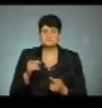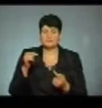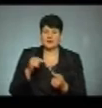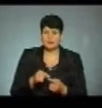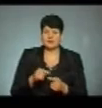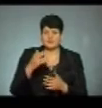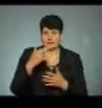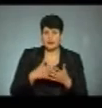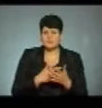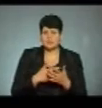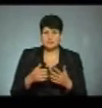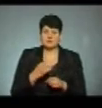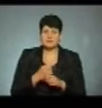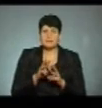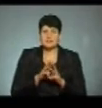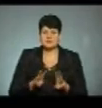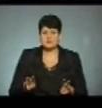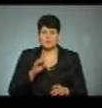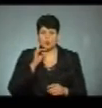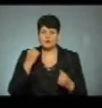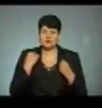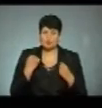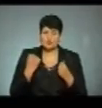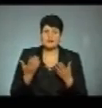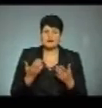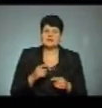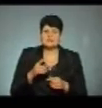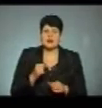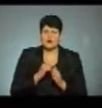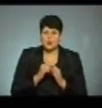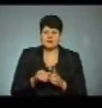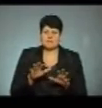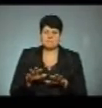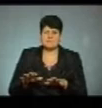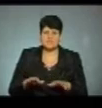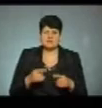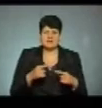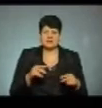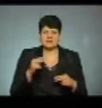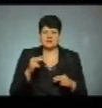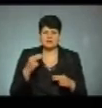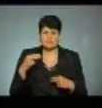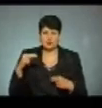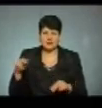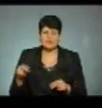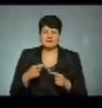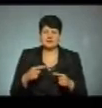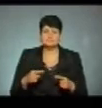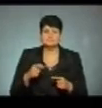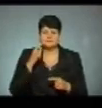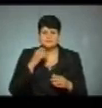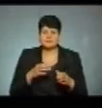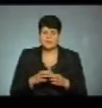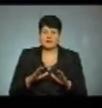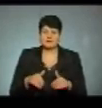таблиця, розроблена Міністерством молоді і спорту, яка за кожне місце в різних чемпіонатах, різних вікових груп, міжнародних змаганнях